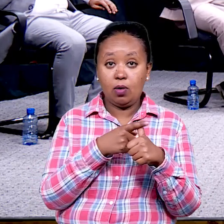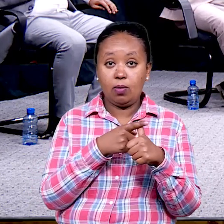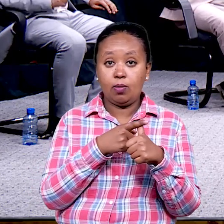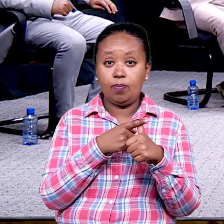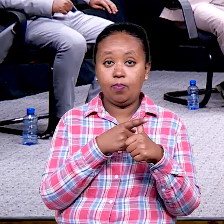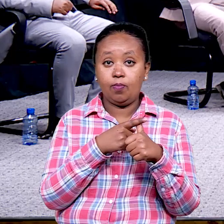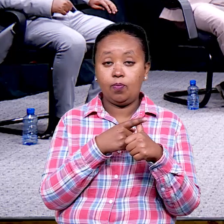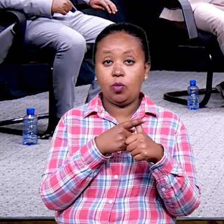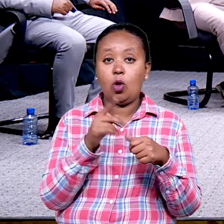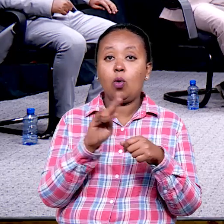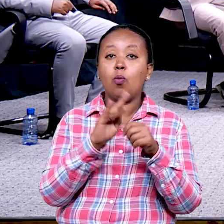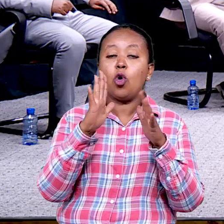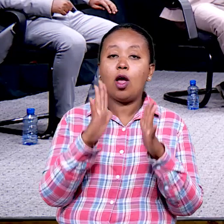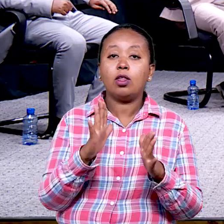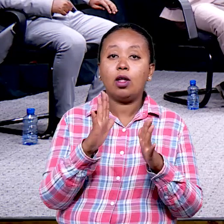አንደኛው